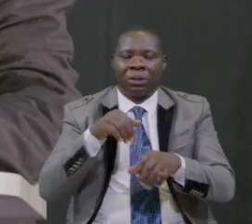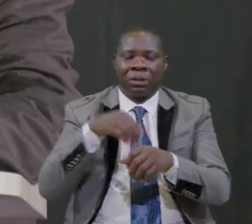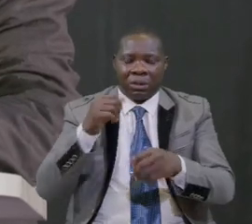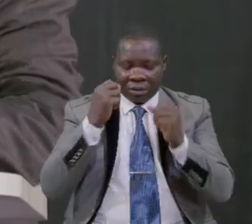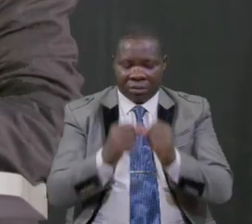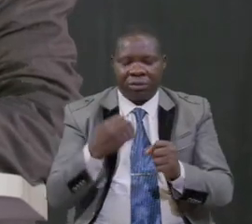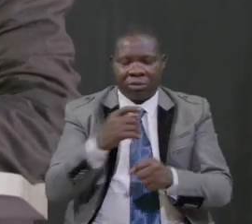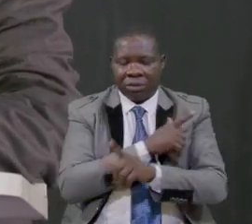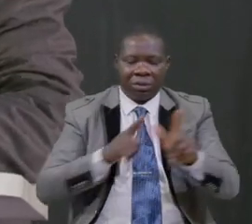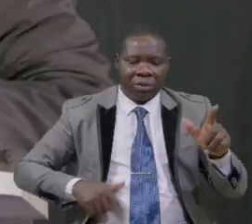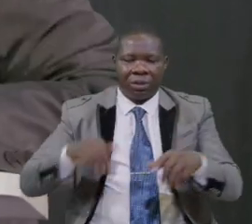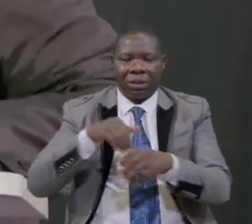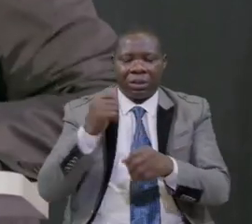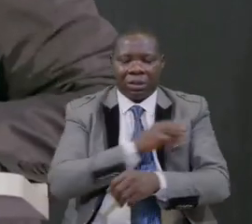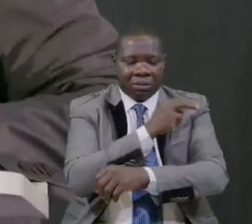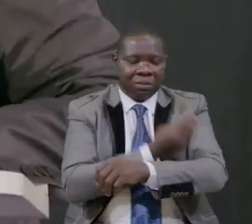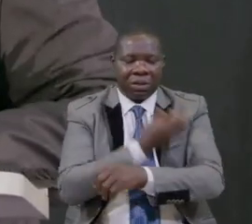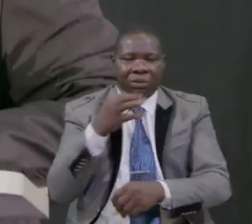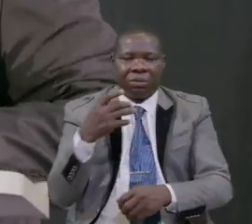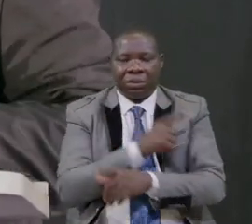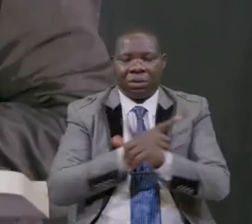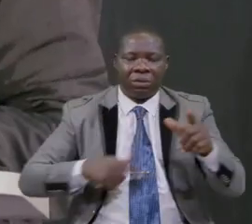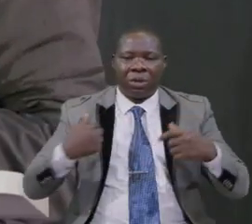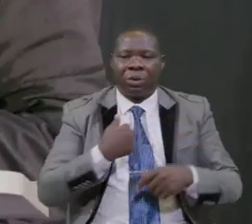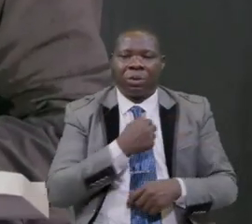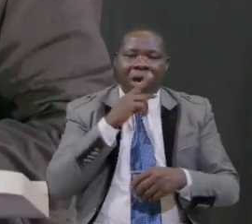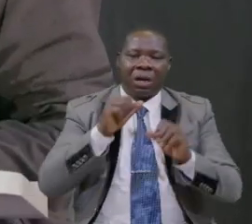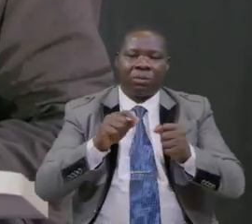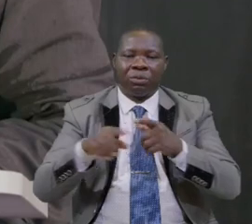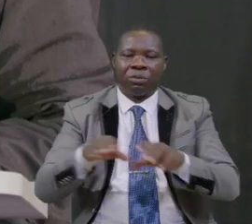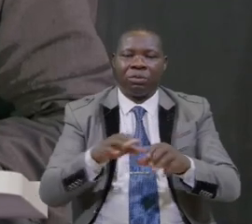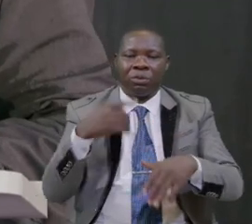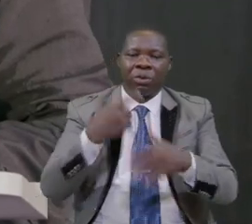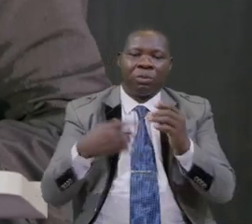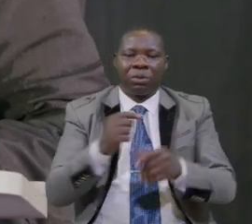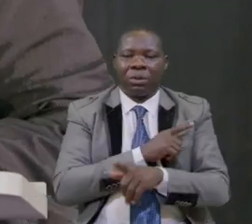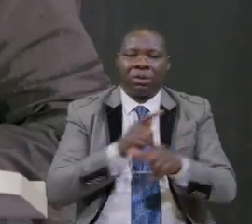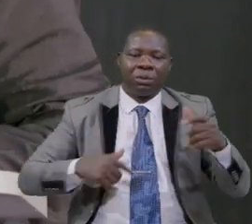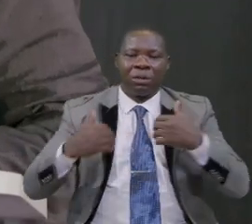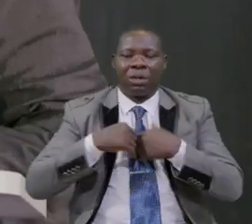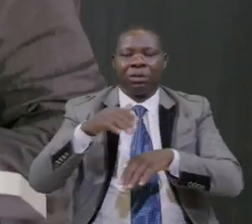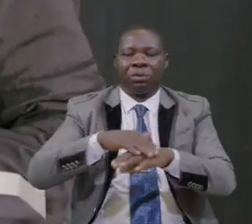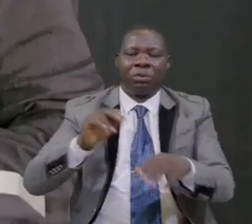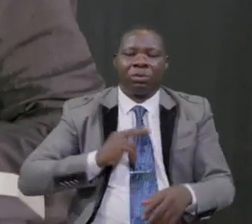Seigneur, nous arrivons à faire ce que le Seigneur nous appelle à faire.